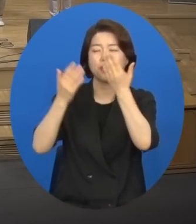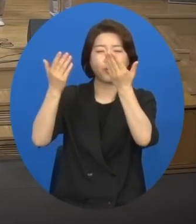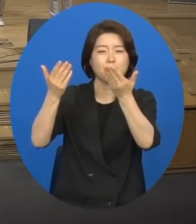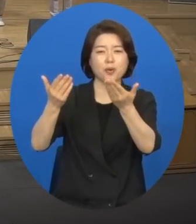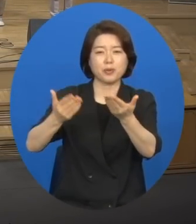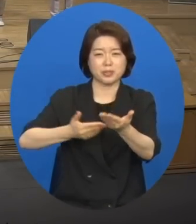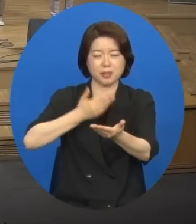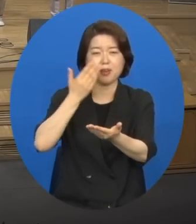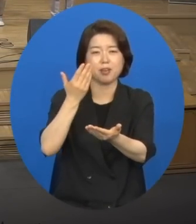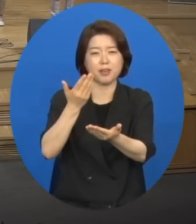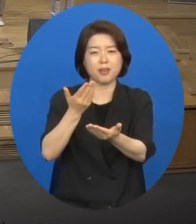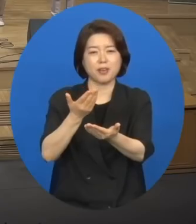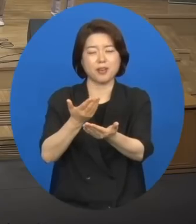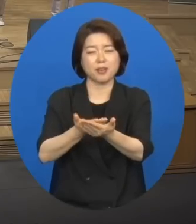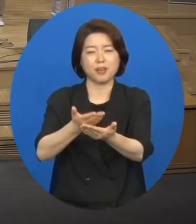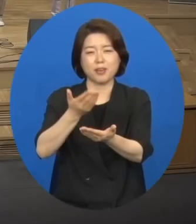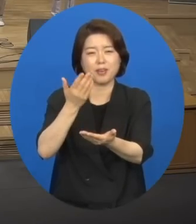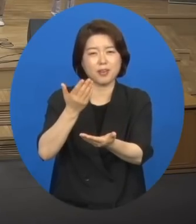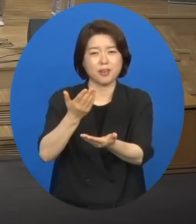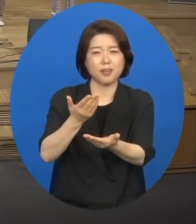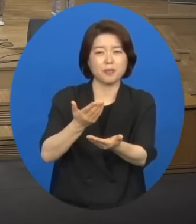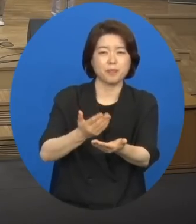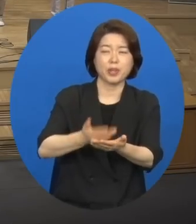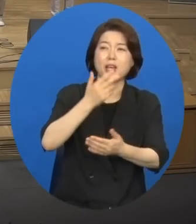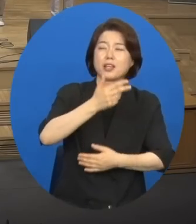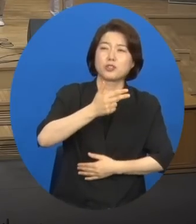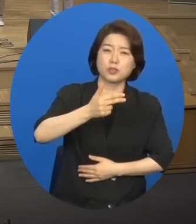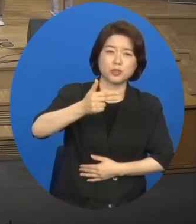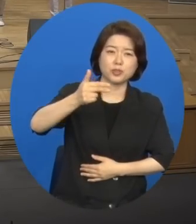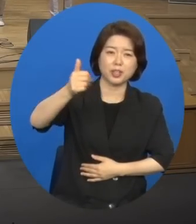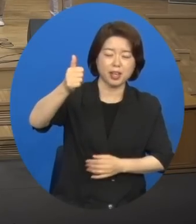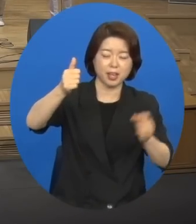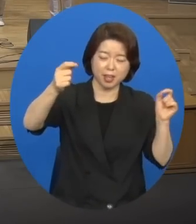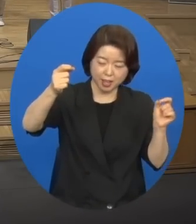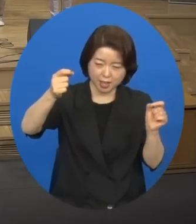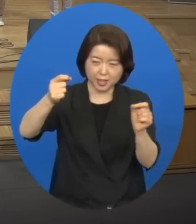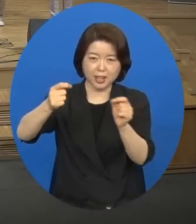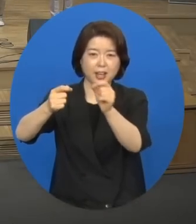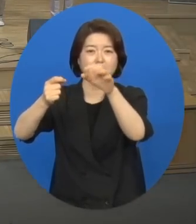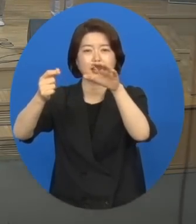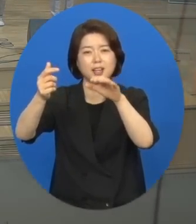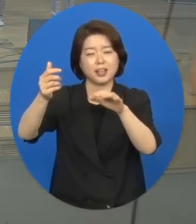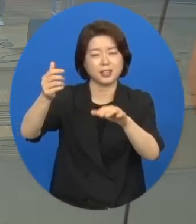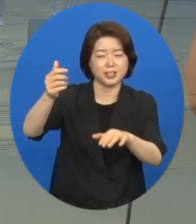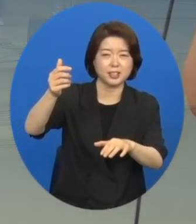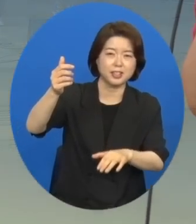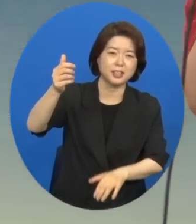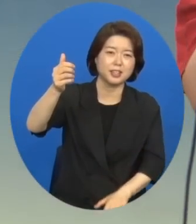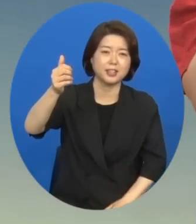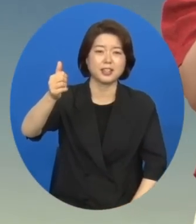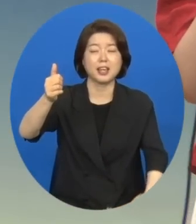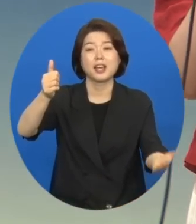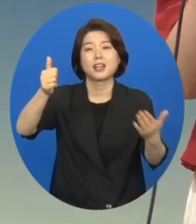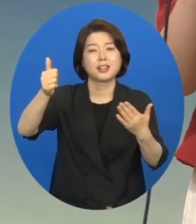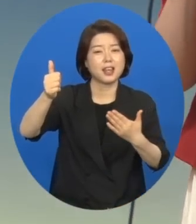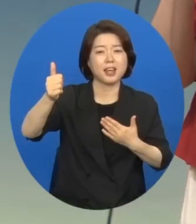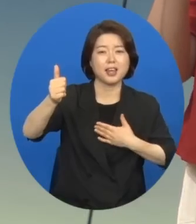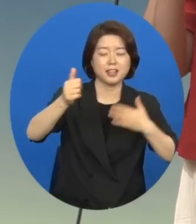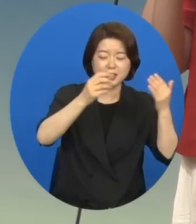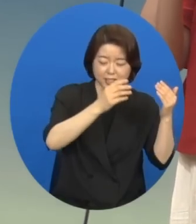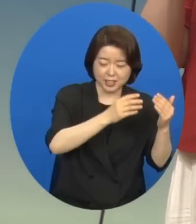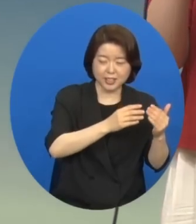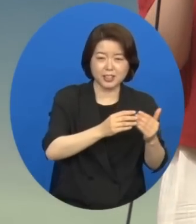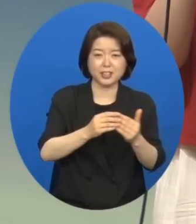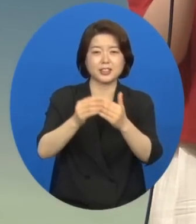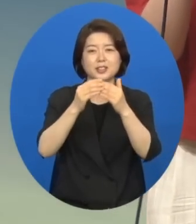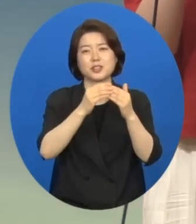만져주소서. 주께 가까이 날 이끄소서. 주께 가까이. 주께 가까이. 주님, 이 시간 주님께